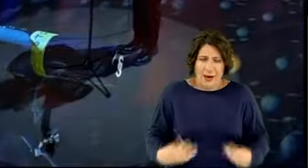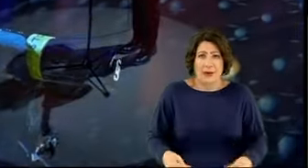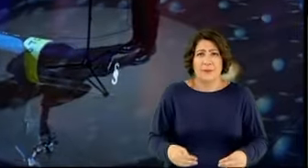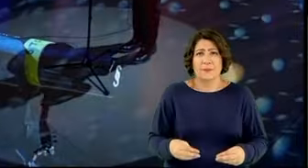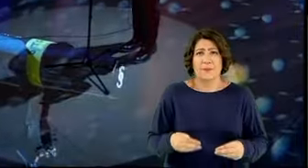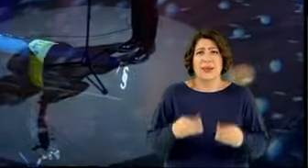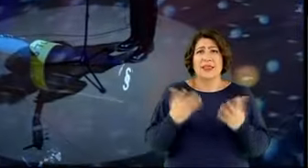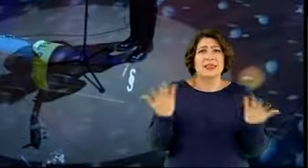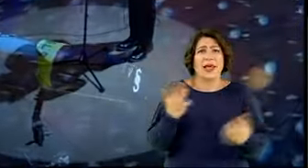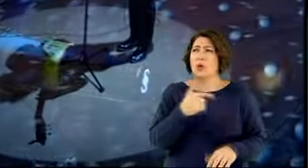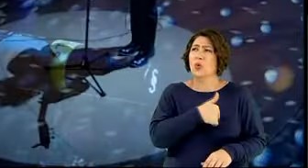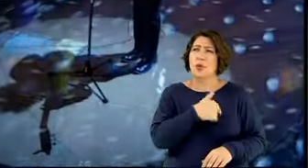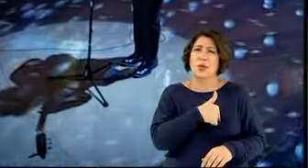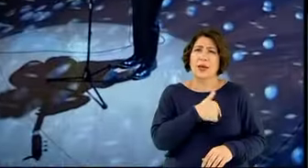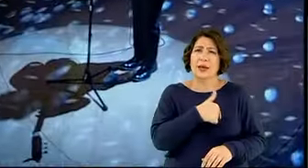halim ne